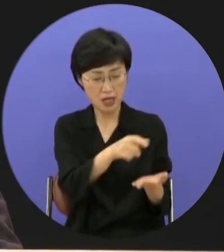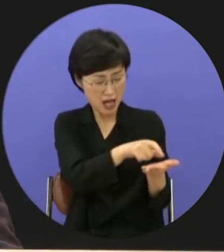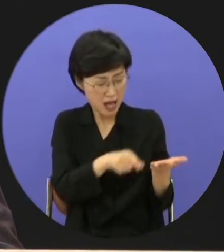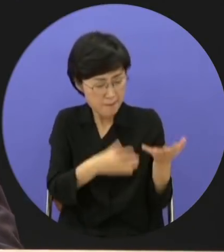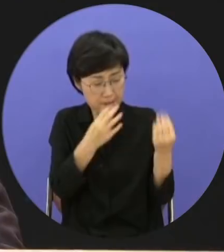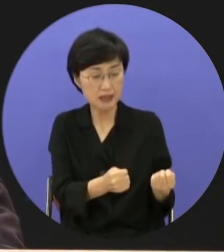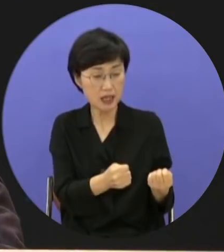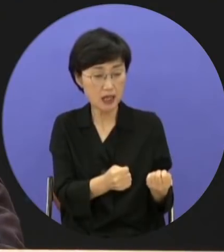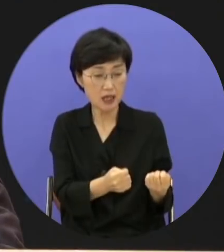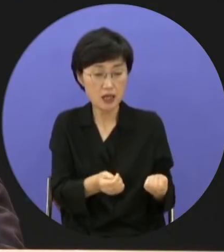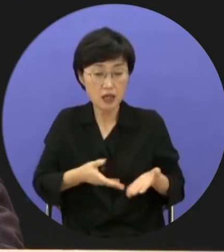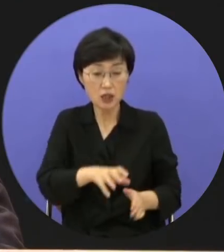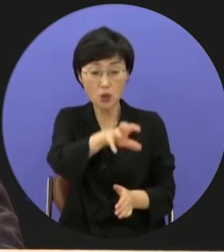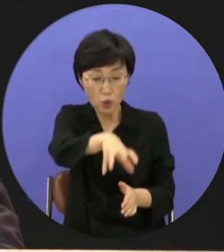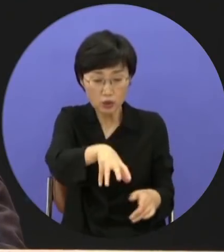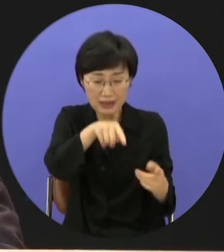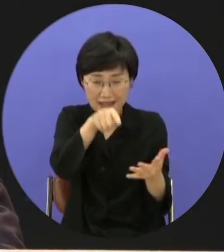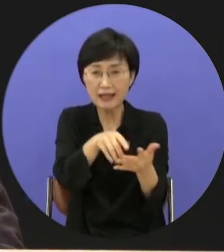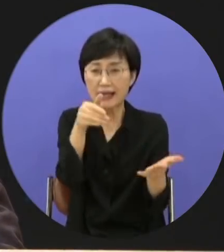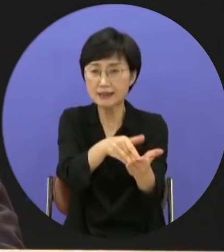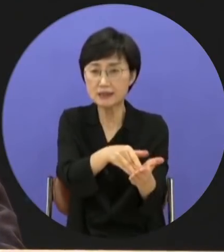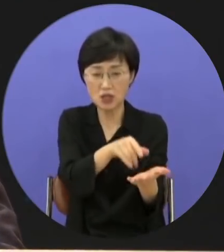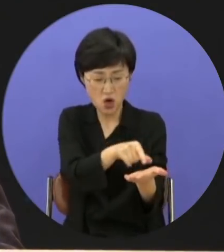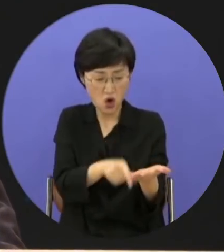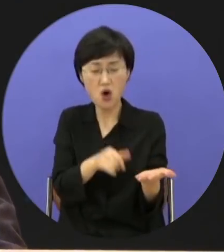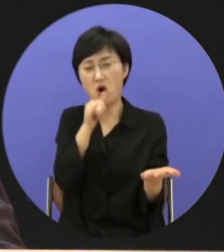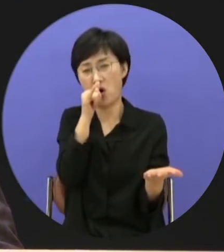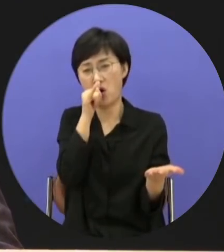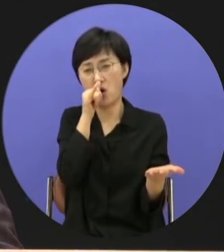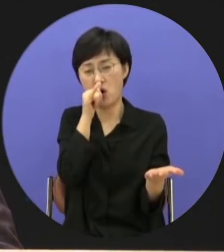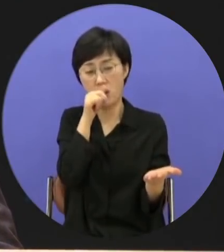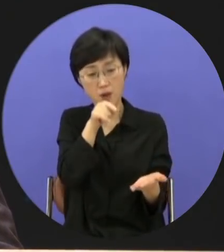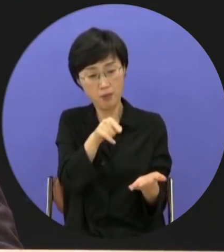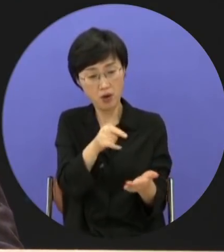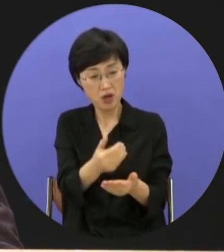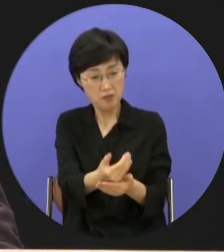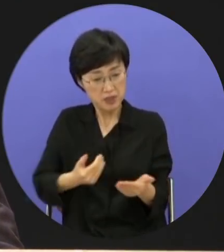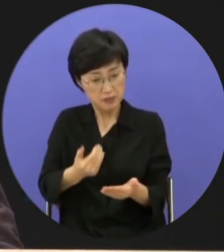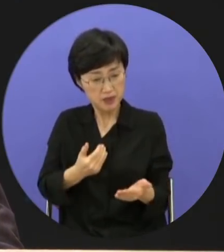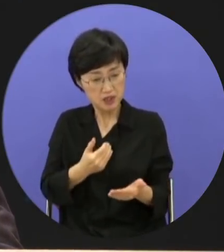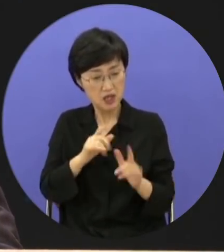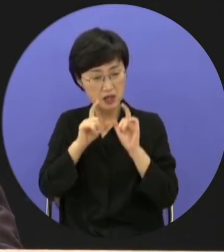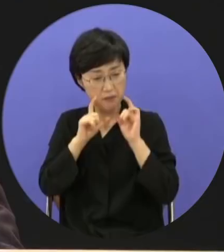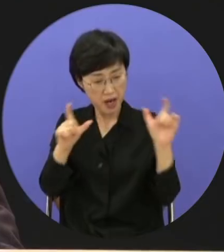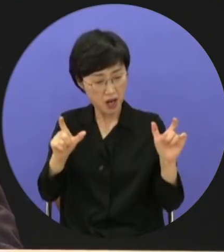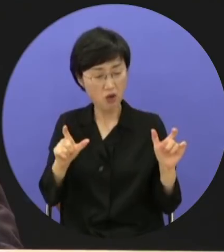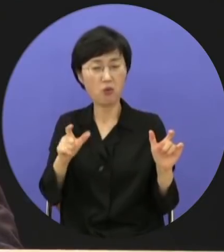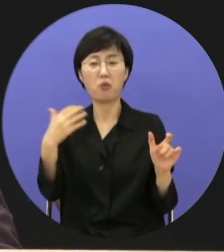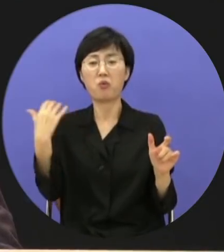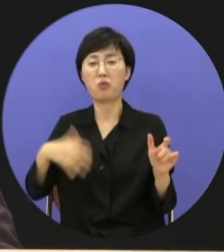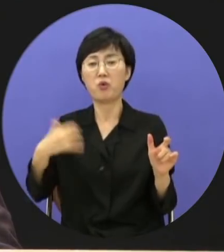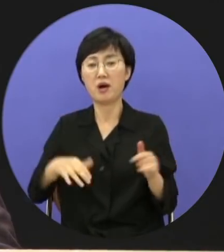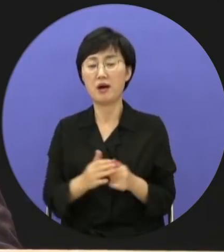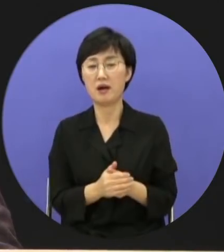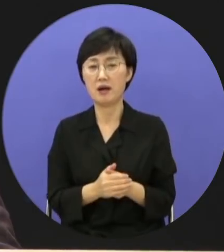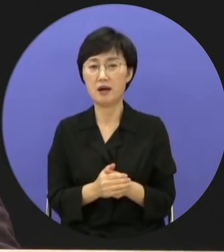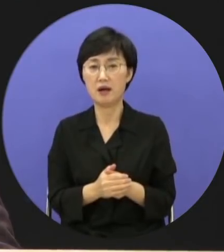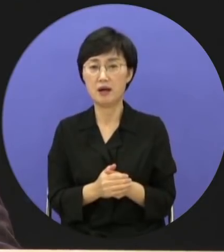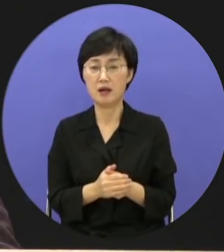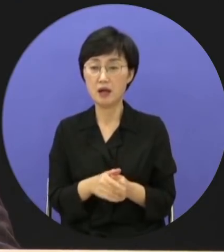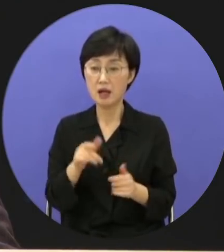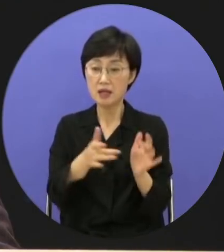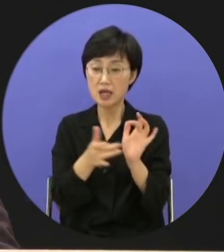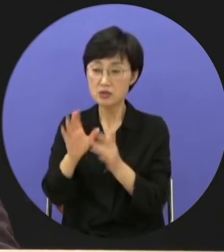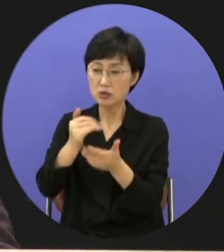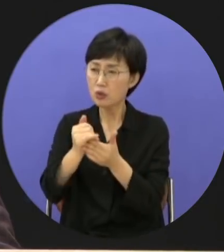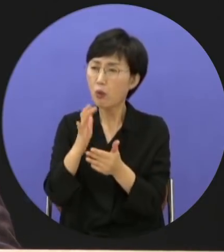where he would be born was also prophesied. How amazing is that? 사람 머리로 이해할 수 없는 거요. You cannot comprehend that with the mind of people. 그래서 인생 문제 해결이 안 되는 거요. And